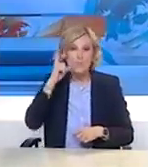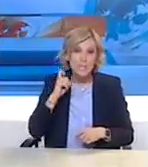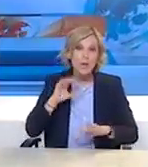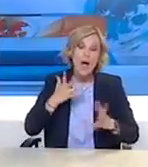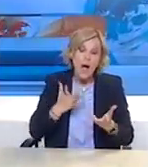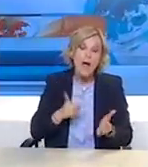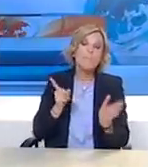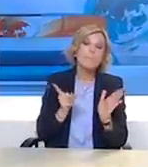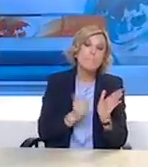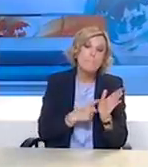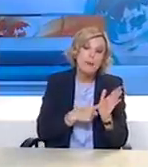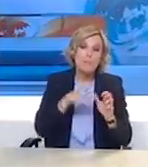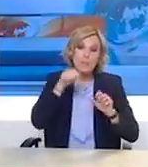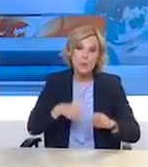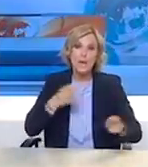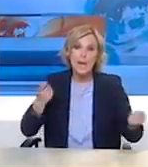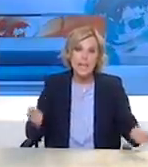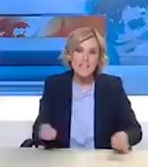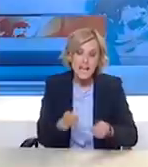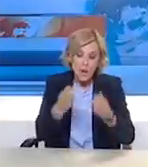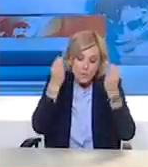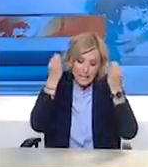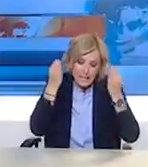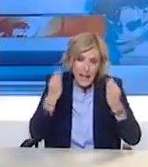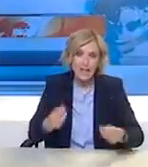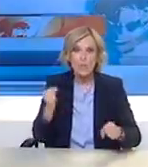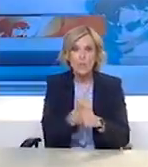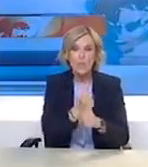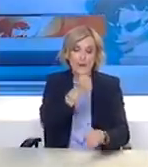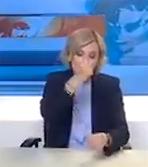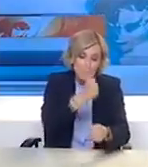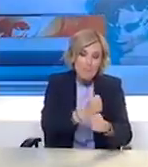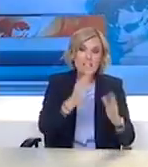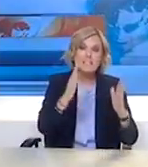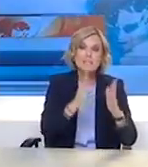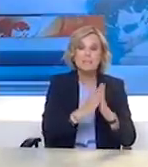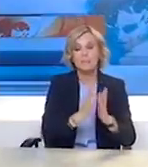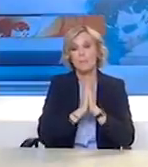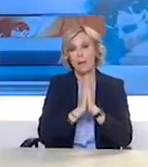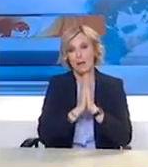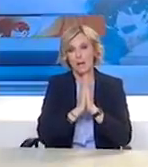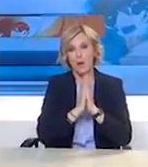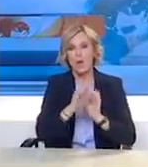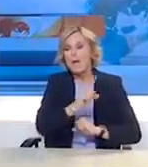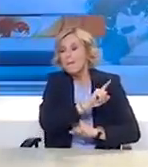πρέπει να κάνουμε το καλύτερο δυνατό, να παραμείνουμε στο σπίτι. Δεν πρέπει σε καμία περίπτωση, όπως είπε και ο κύριος καθηγητής, όπως